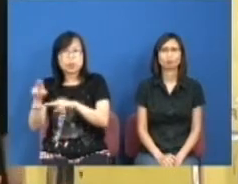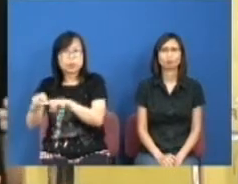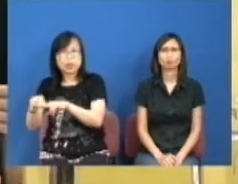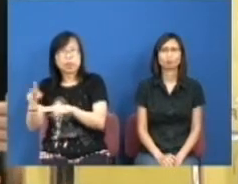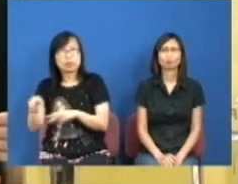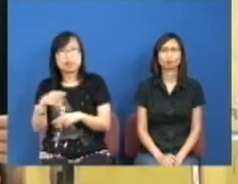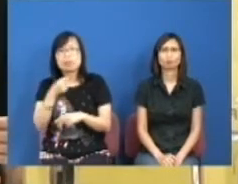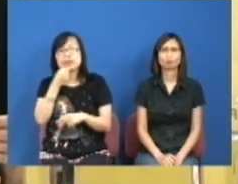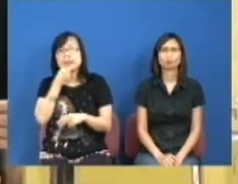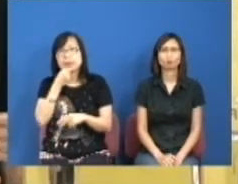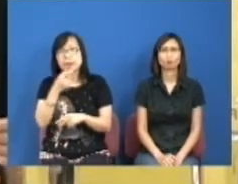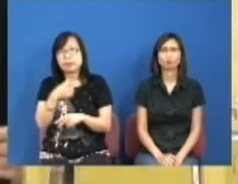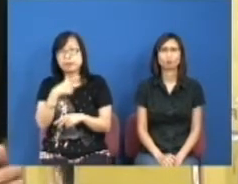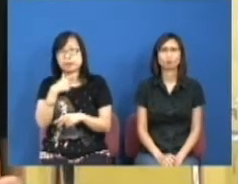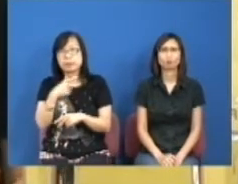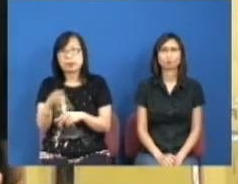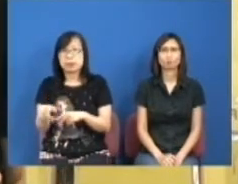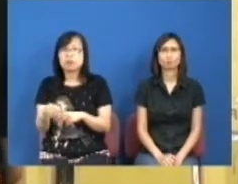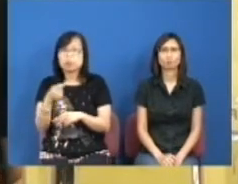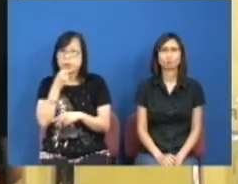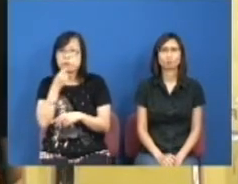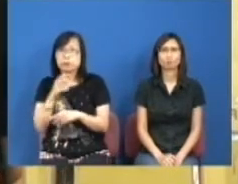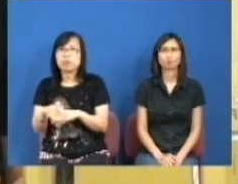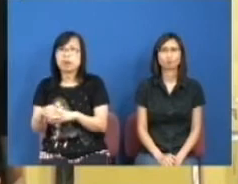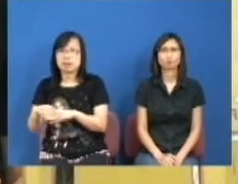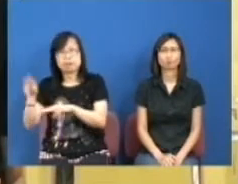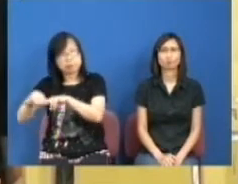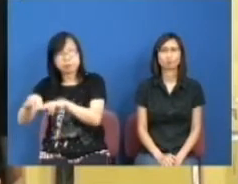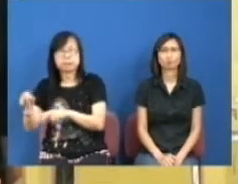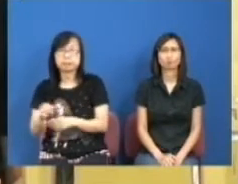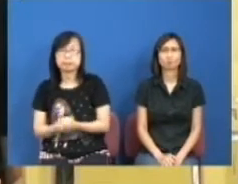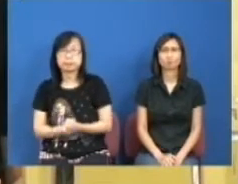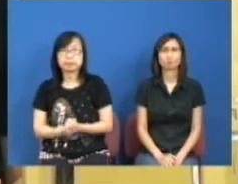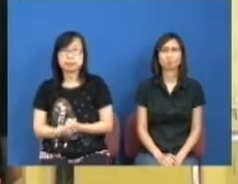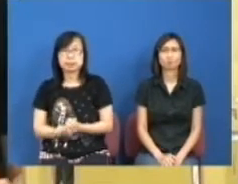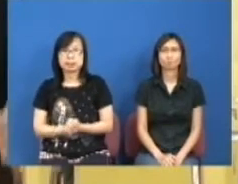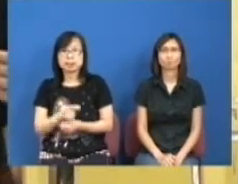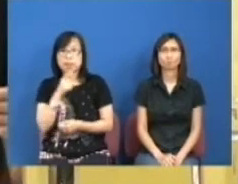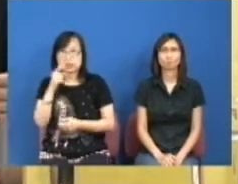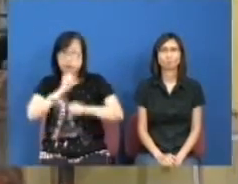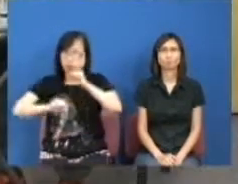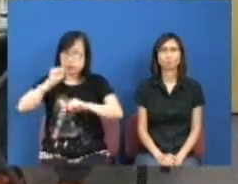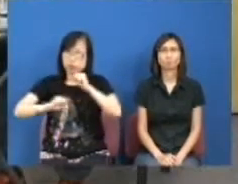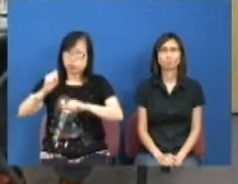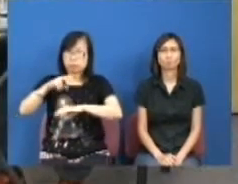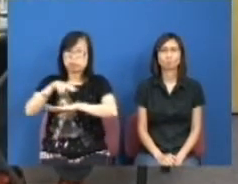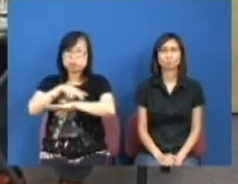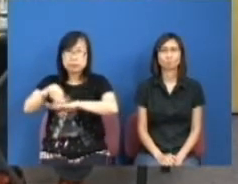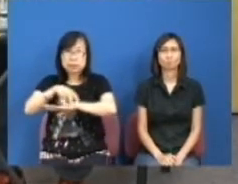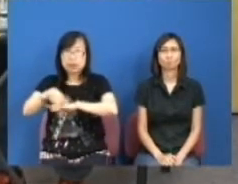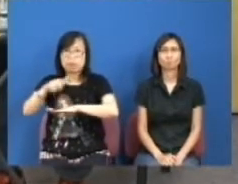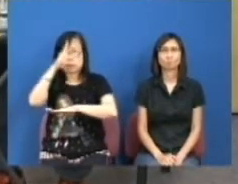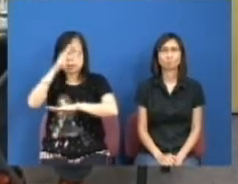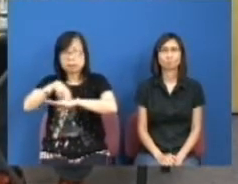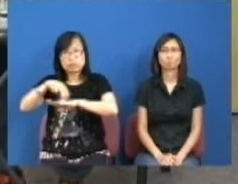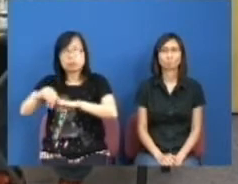喜歡可以即係打建制牌嘅，咁有一啲又會覺得即係喺運動嘅策略上需要係行動